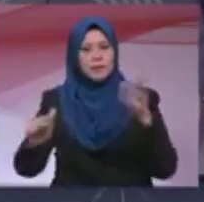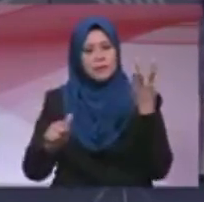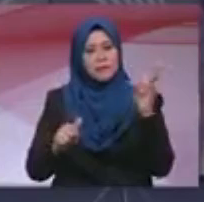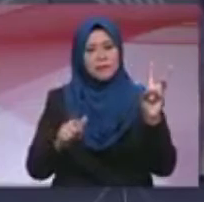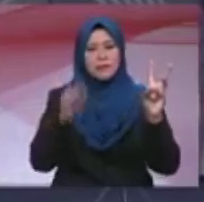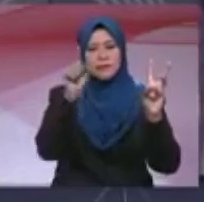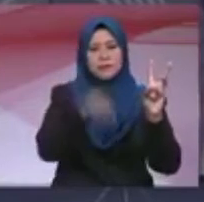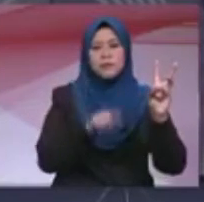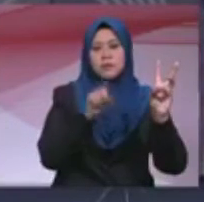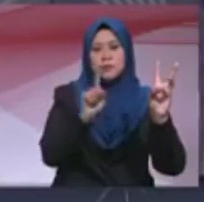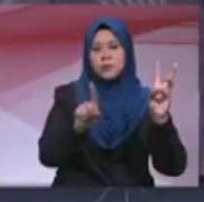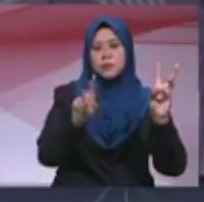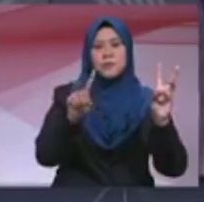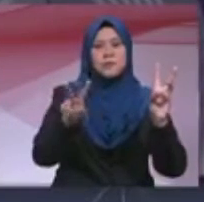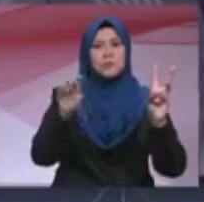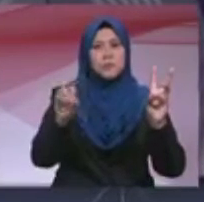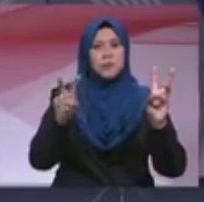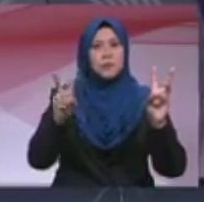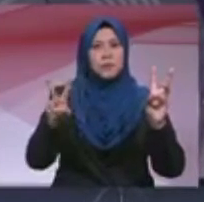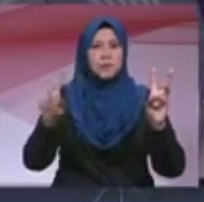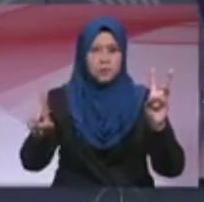16 Januari 2021.